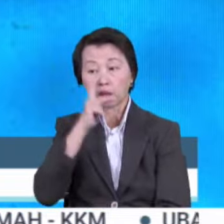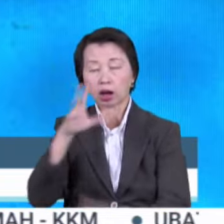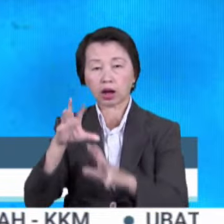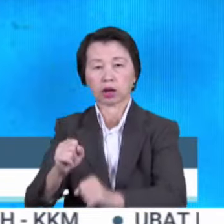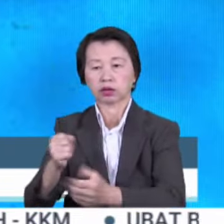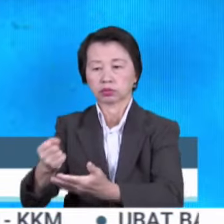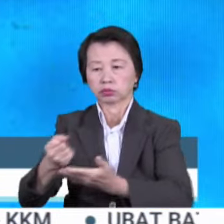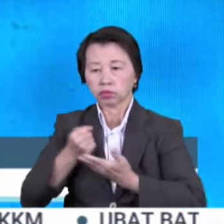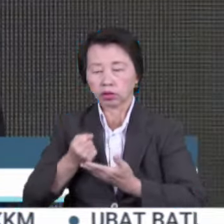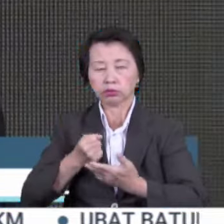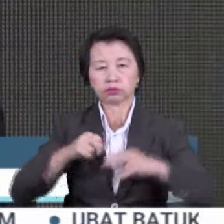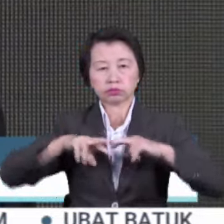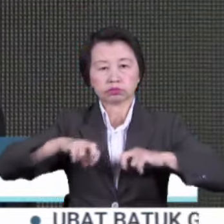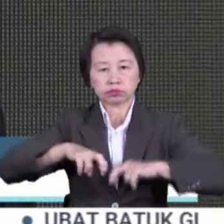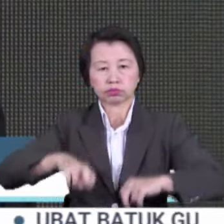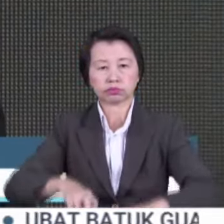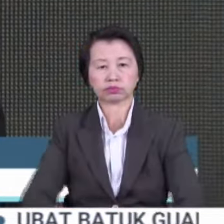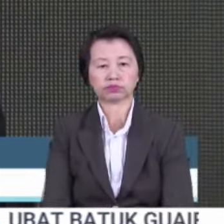siasatan